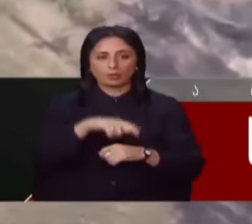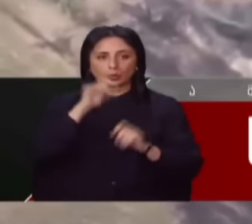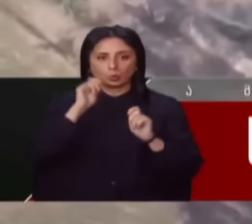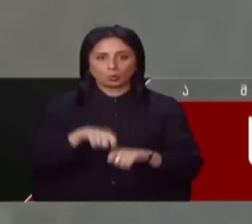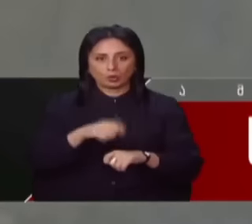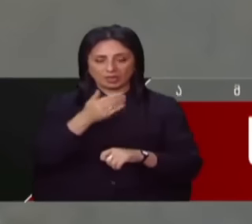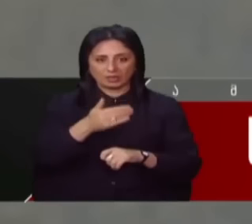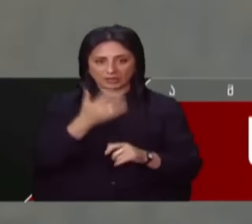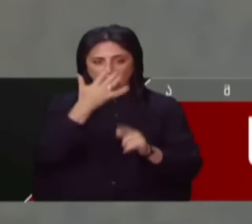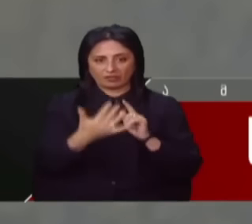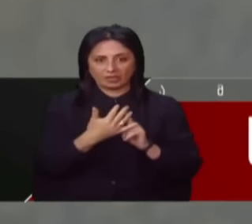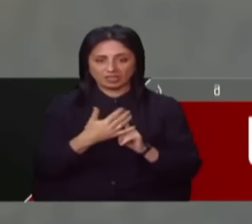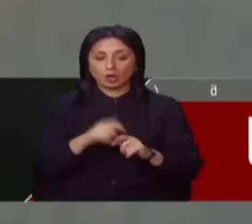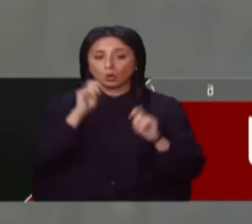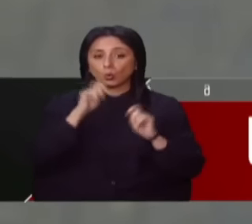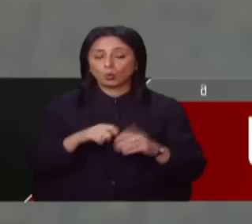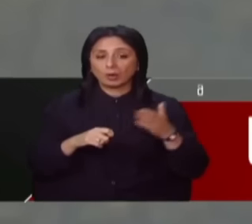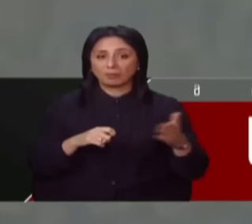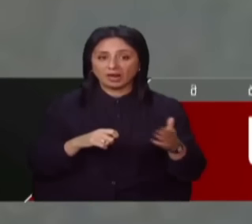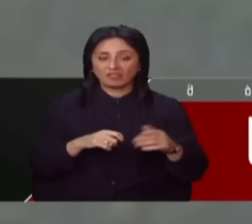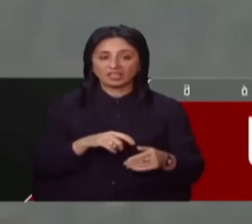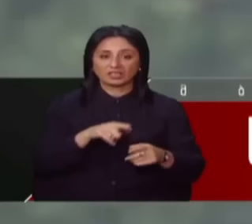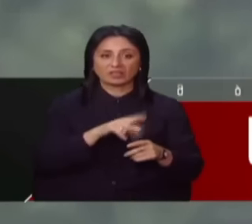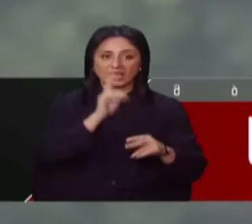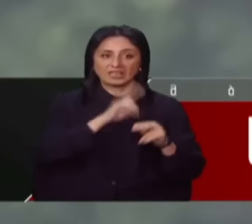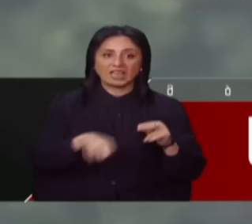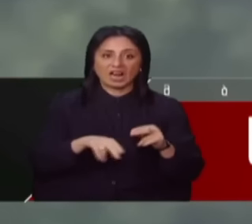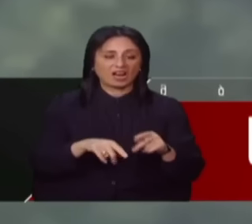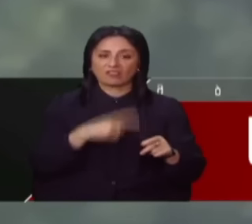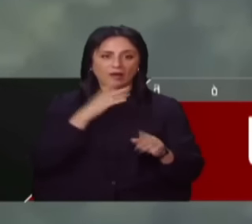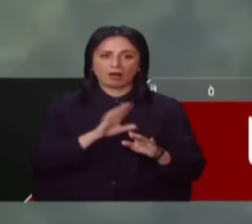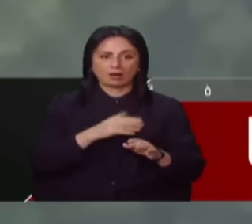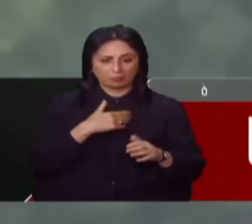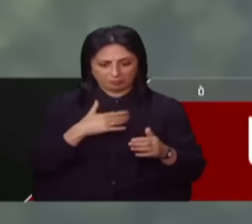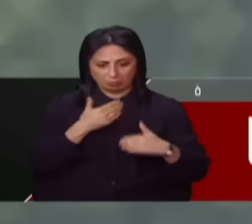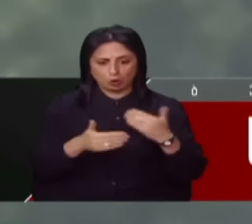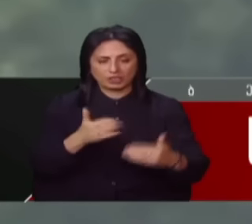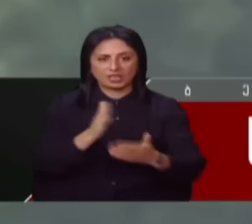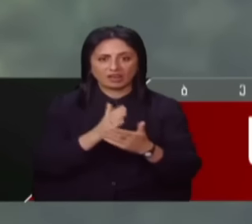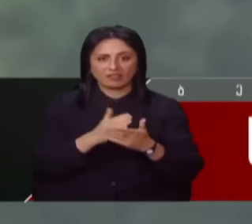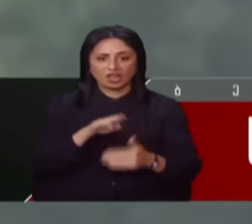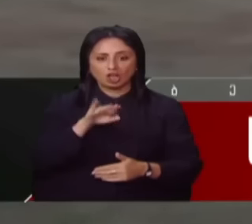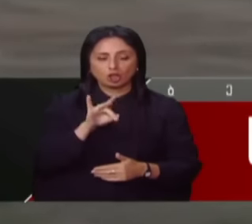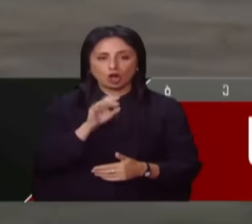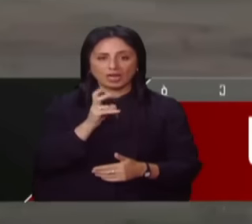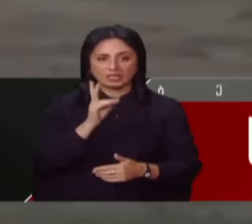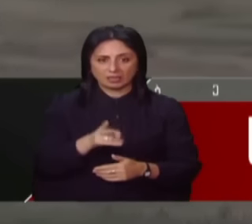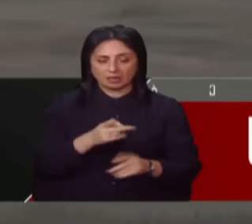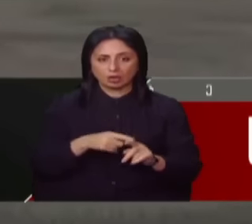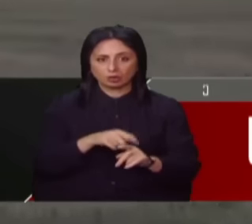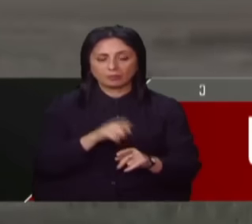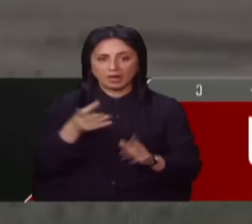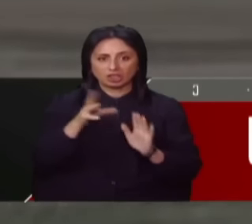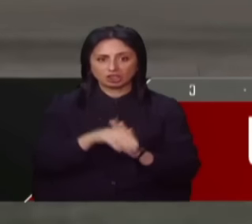უკრაინული კონტრთავდასხმები. Ukrainuli mkhare New Yorkis dakargvas aradasturebs matitkmit mocinaaghdege Toretskis mimartulebaze